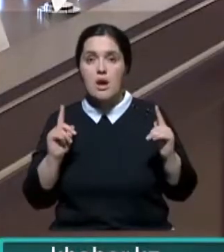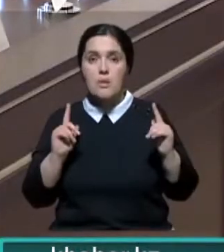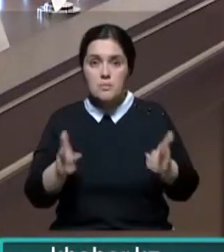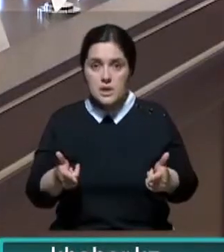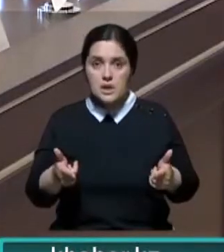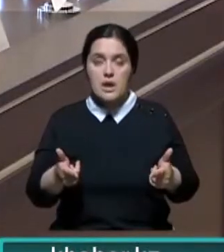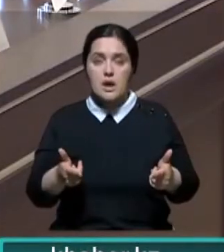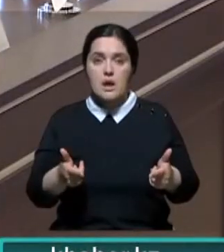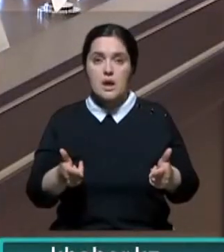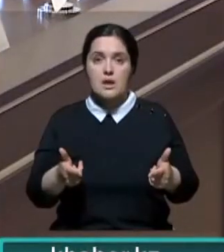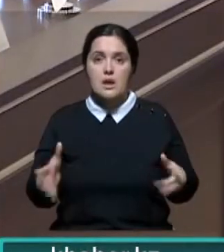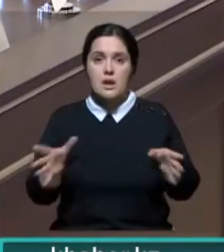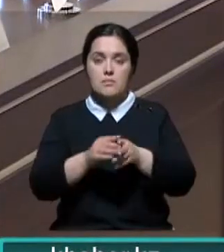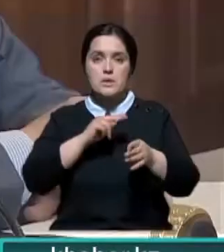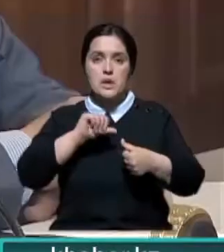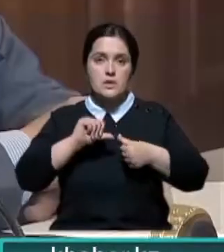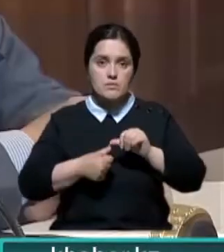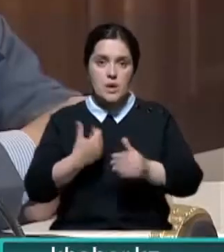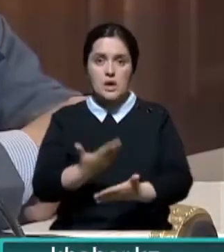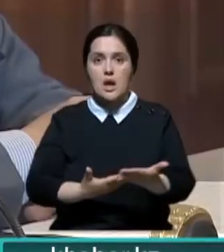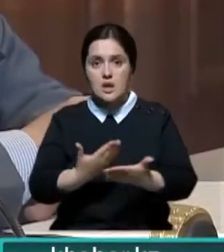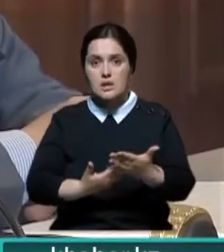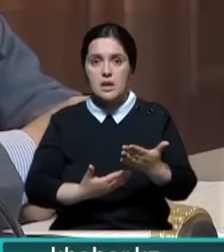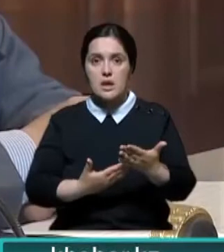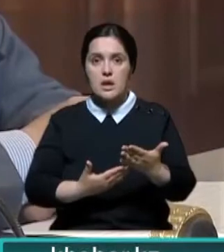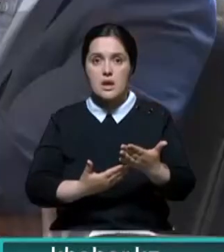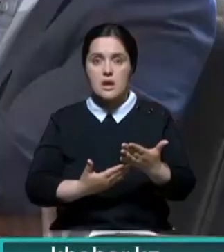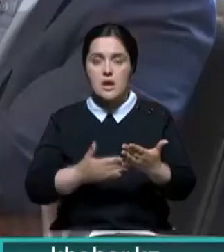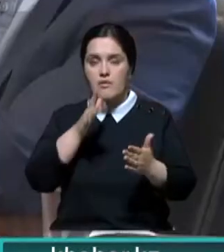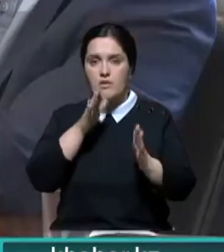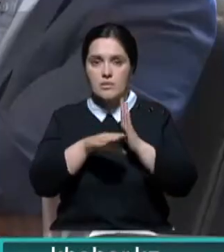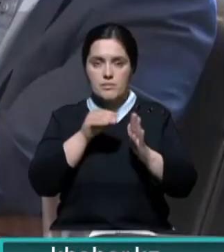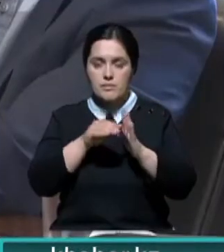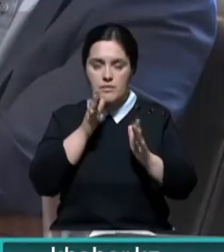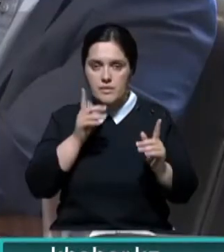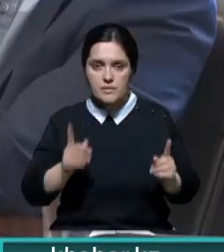готовность дальше сотрудничать в режиме постоянных консультаций в межэлекторальный период.